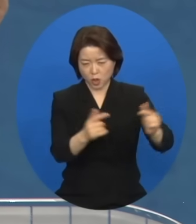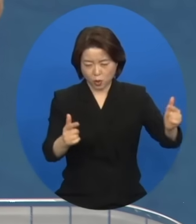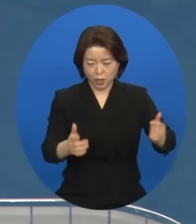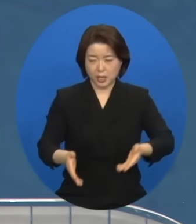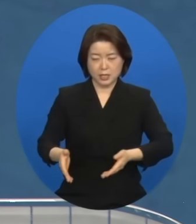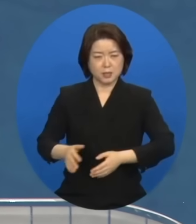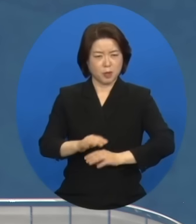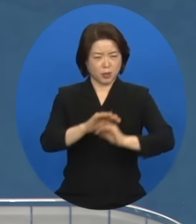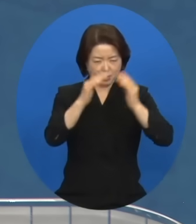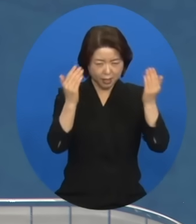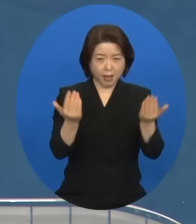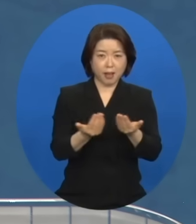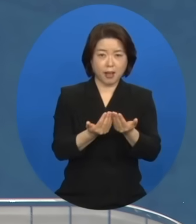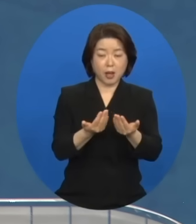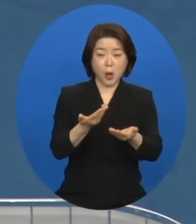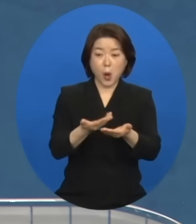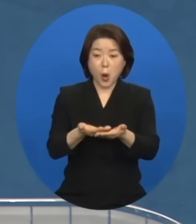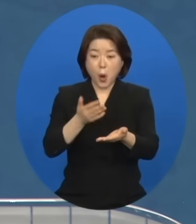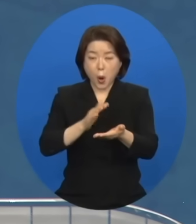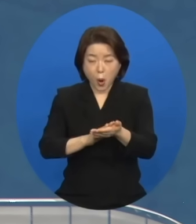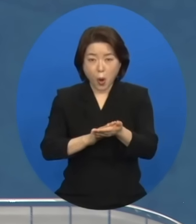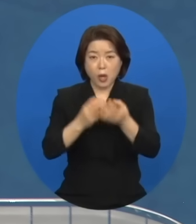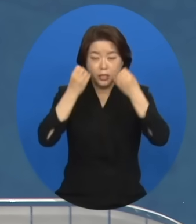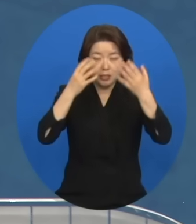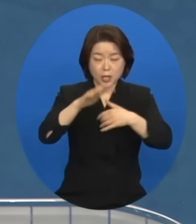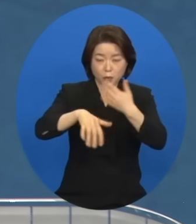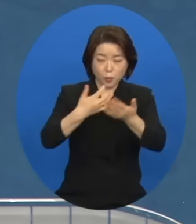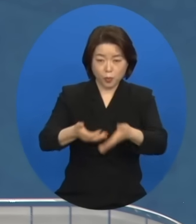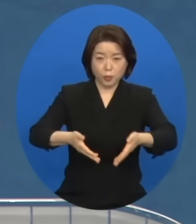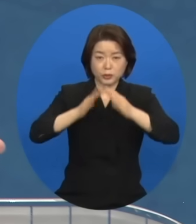건물, 개척한 학교들 다